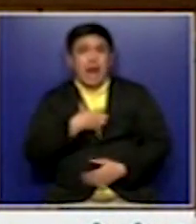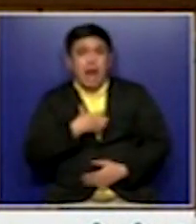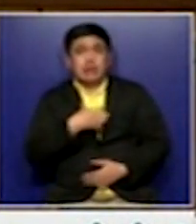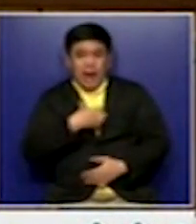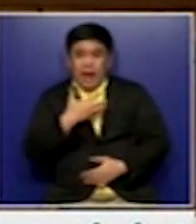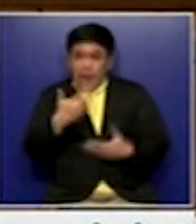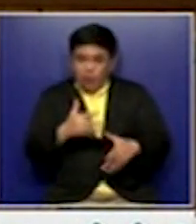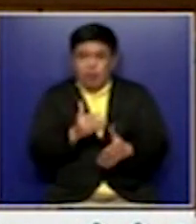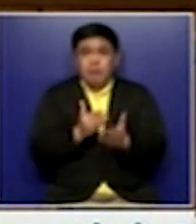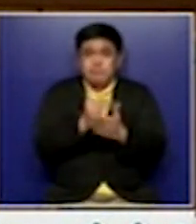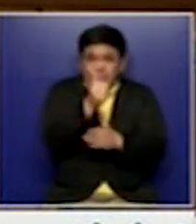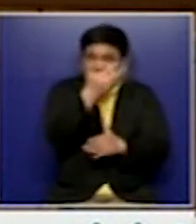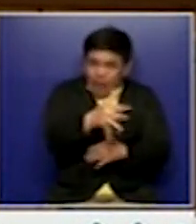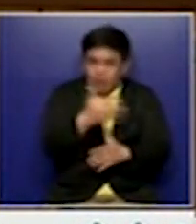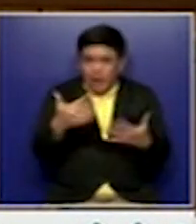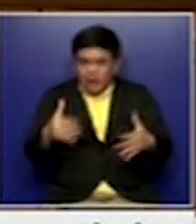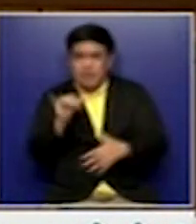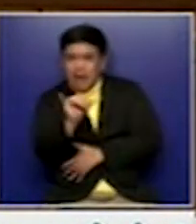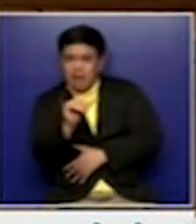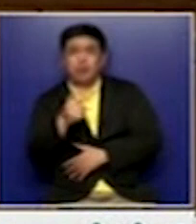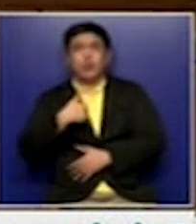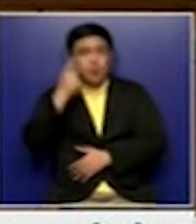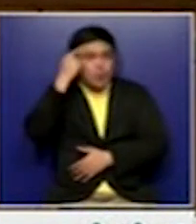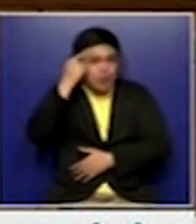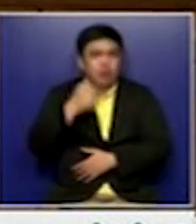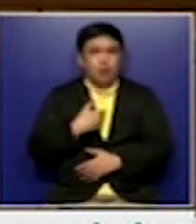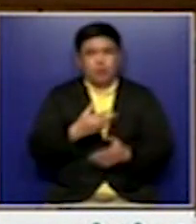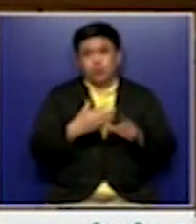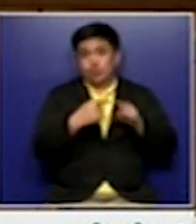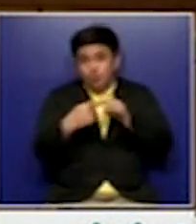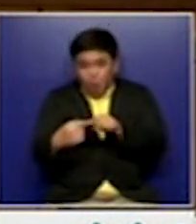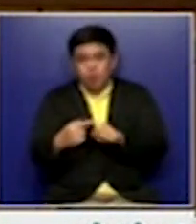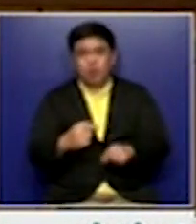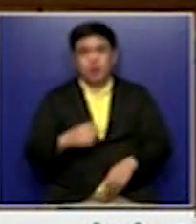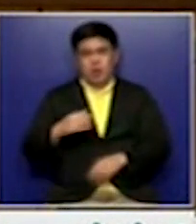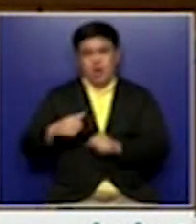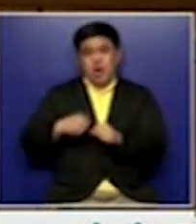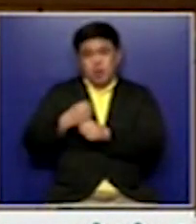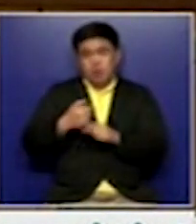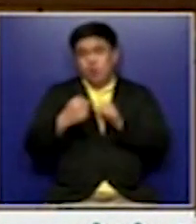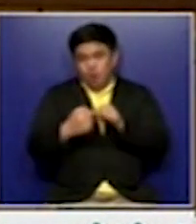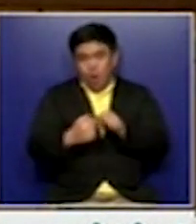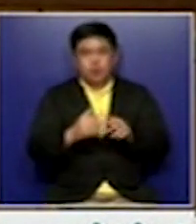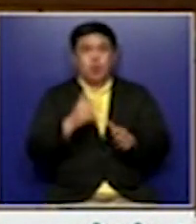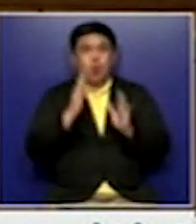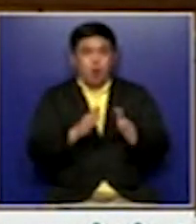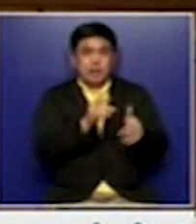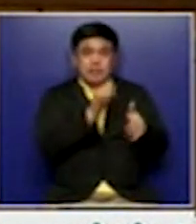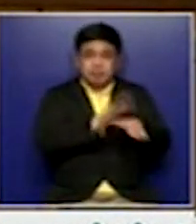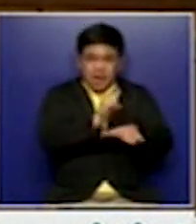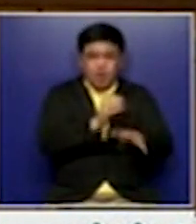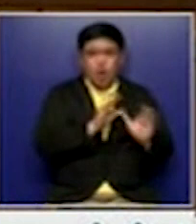าอะไรมาแล้วบ้างในช่วงที่ผ่านมาได้รับการส่งต่อถ่ายทอดจากในเรื่องของรุ่นสู่รุ่นบุคลากรต่อบุคลากรครอบ